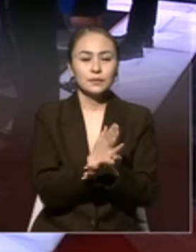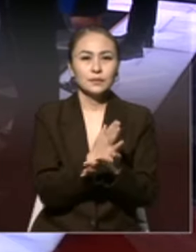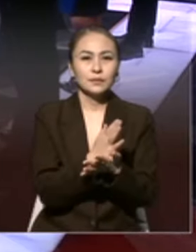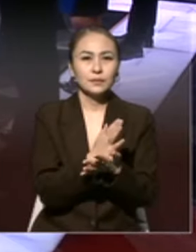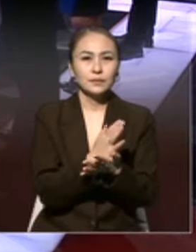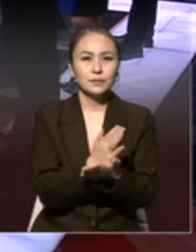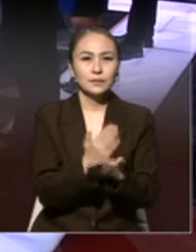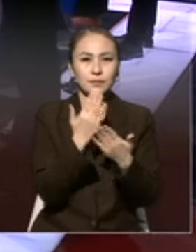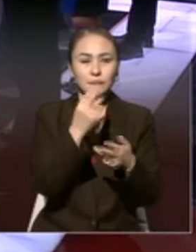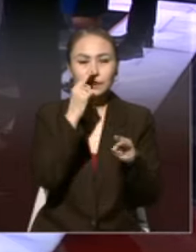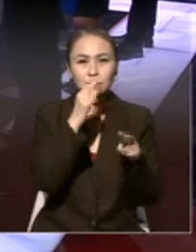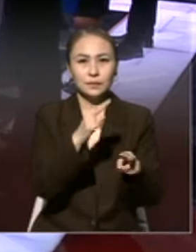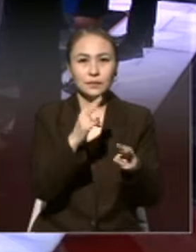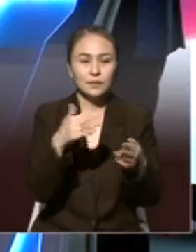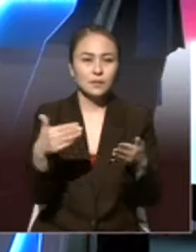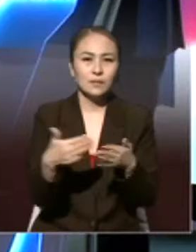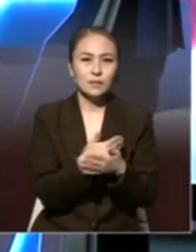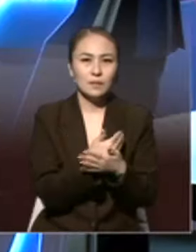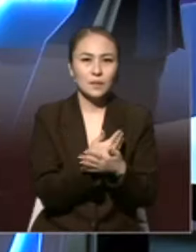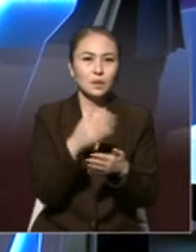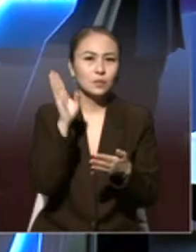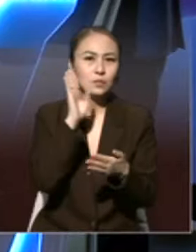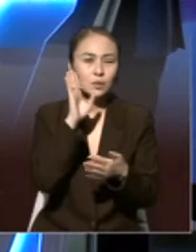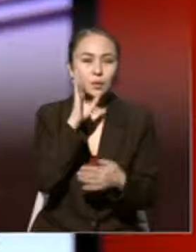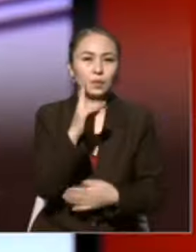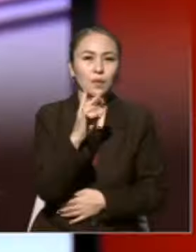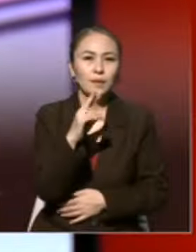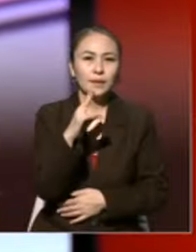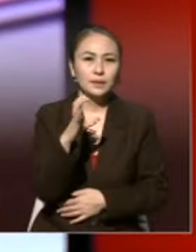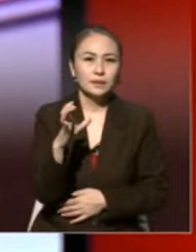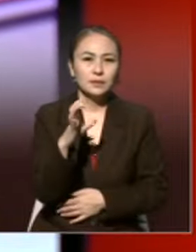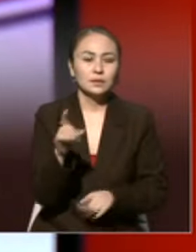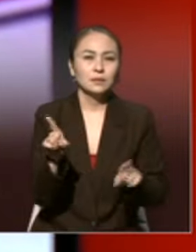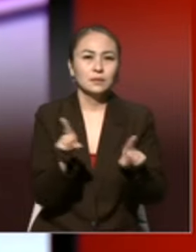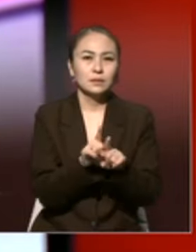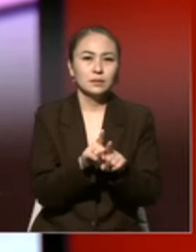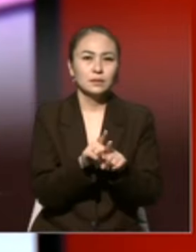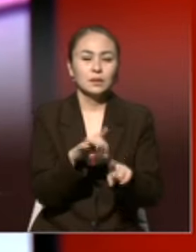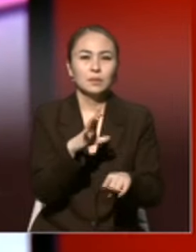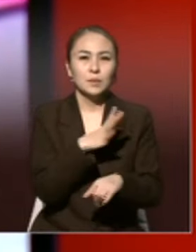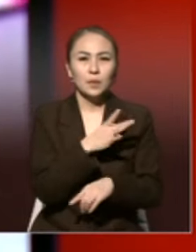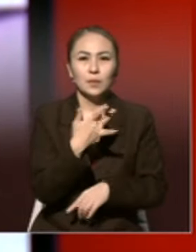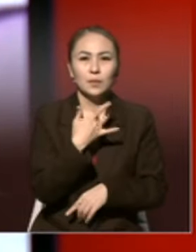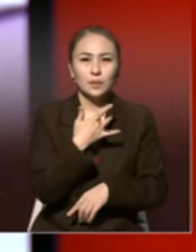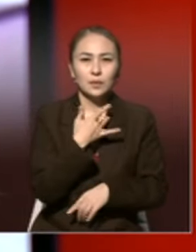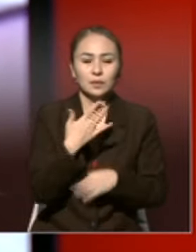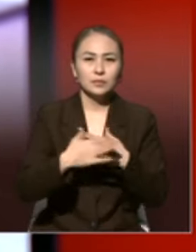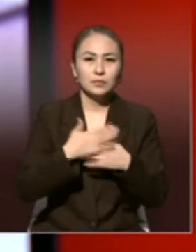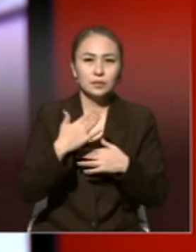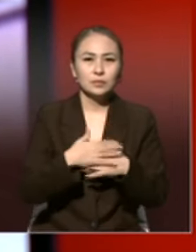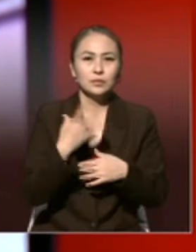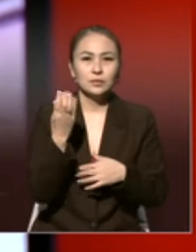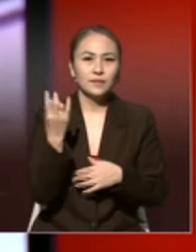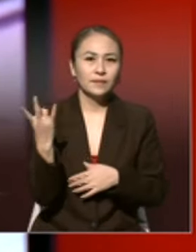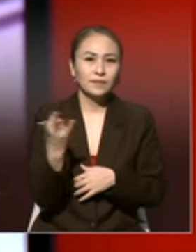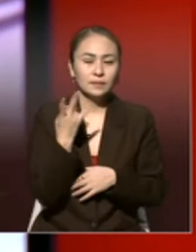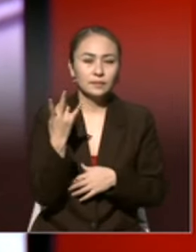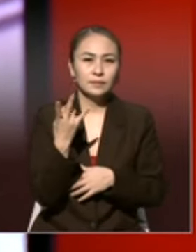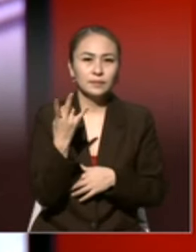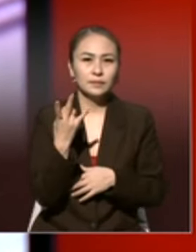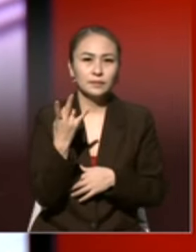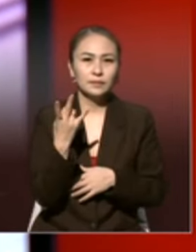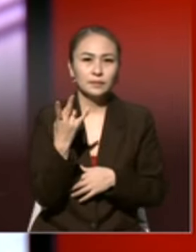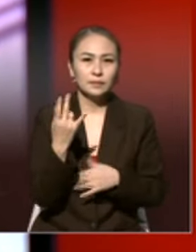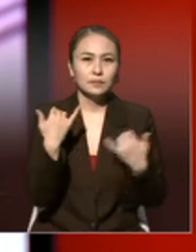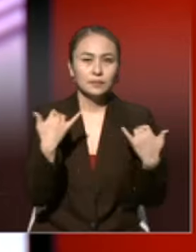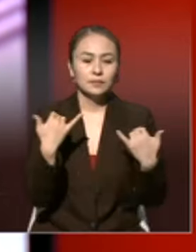қазір мынау қарауыңызда қазір мынау жаңа су кодексі бар, ол да сынға түсті. Оның да мысалға әлі де болса, мынау біздің мынау